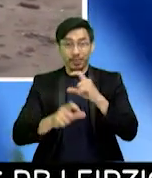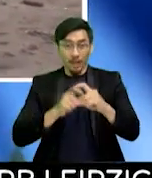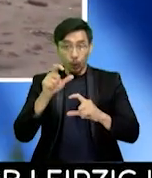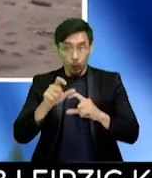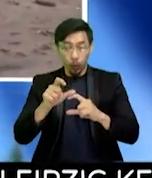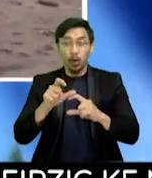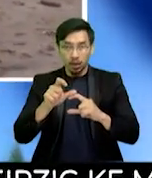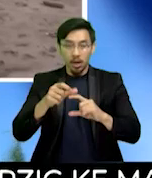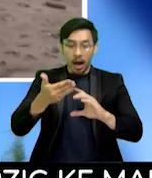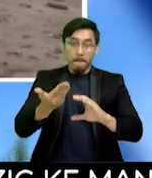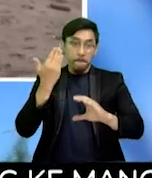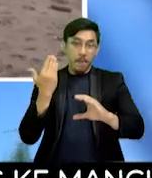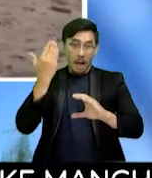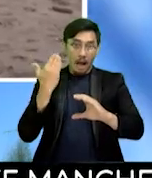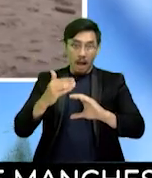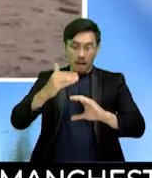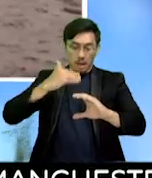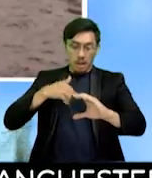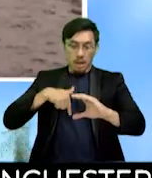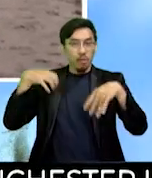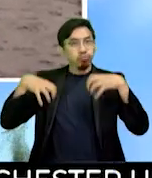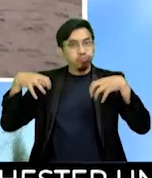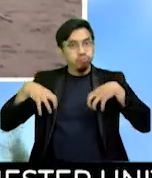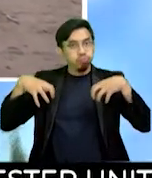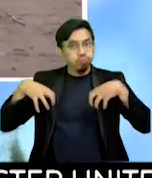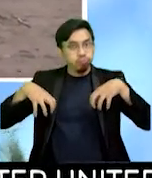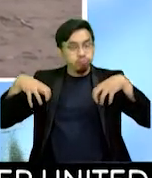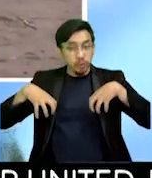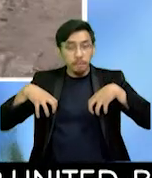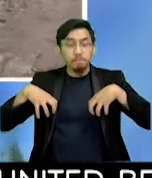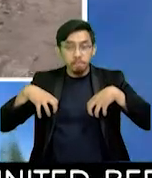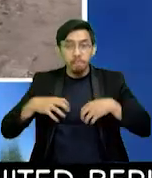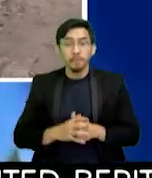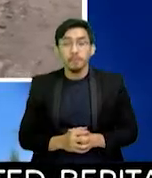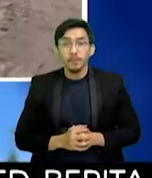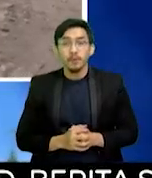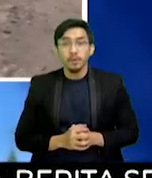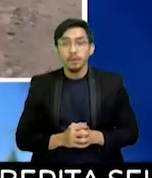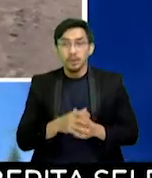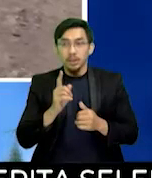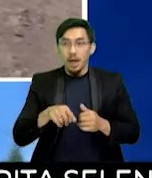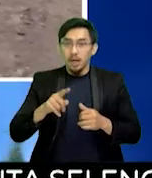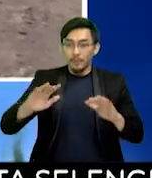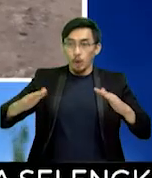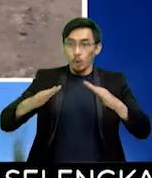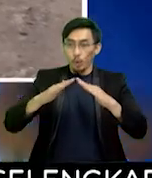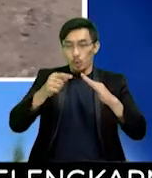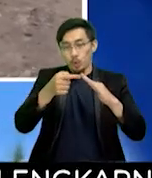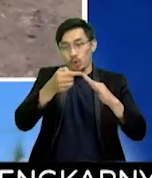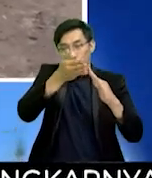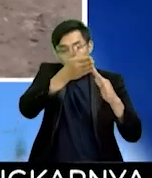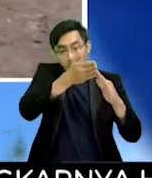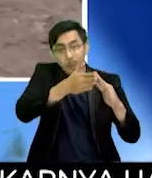sedang turun sehingga mengakibatkan volume kawah di atas Gunung Semeru mulai berturun atau mulai turun ke